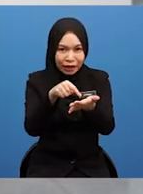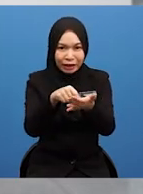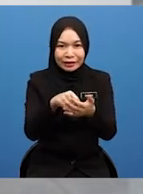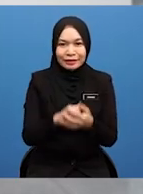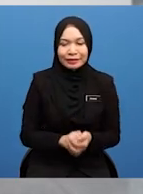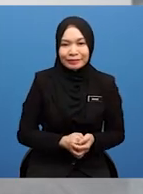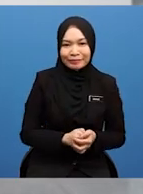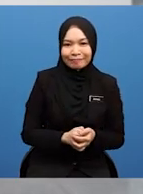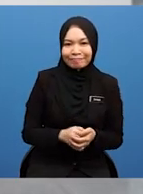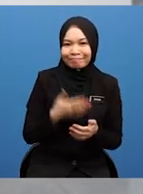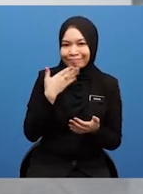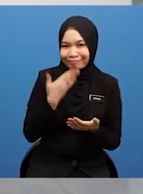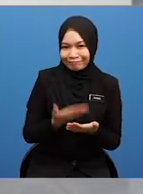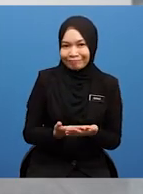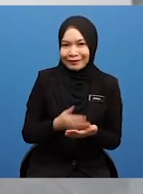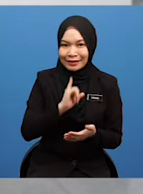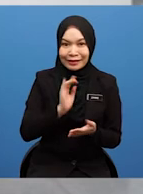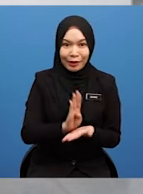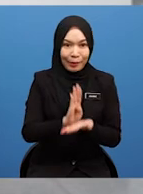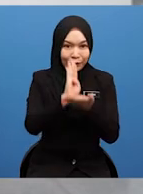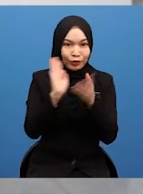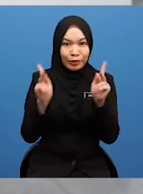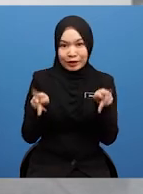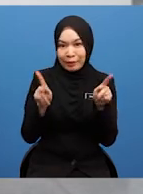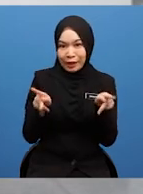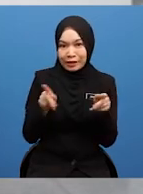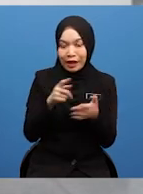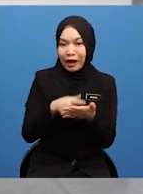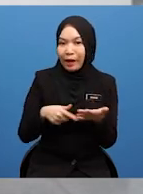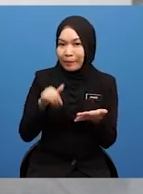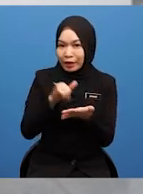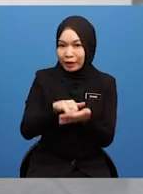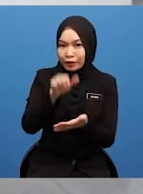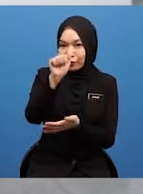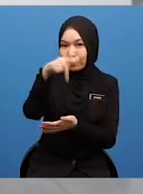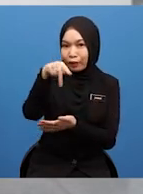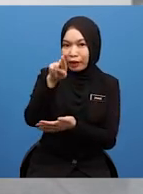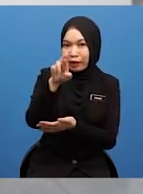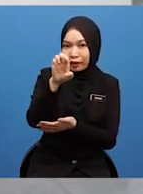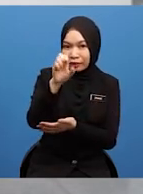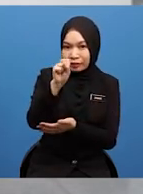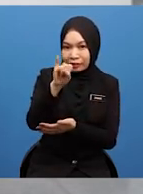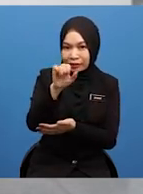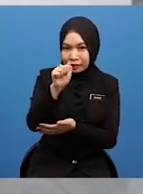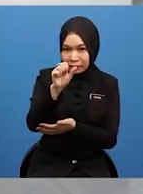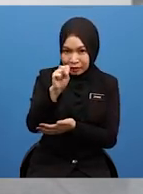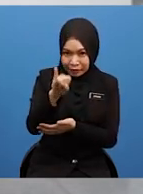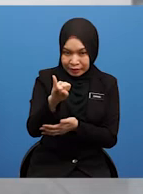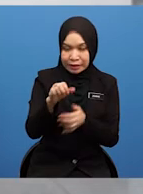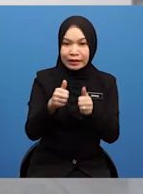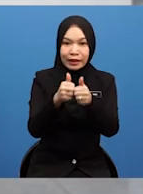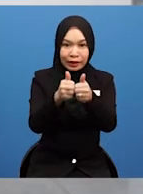Baik saya bantu cek Gordon tajam apa yang dikatakan dengan apresiasi itu sebenarnya